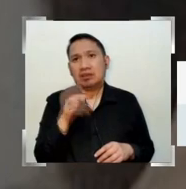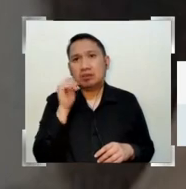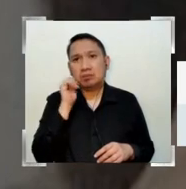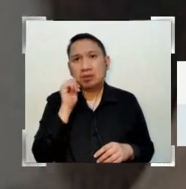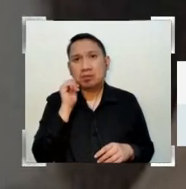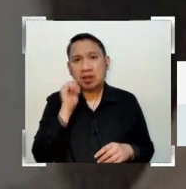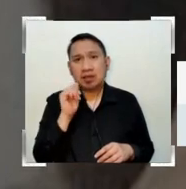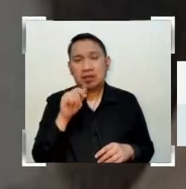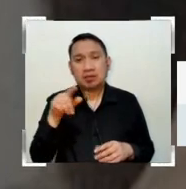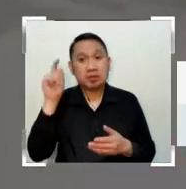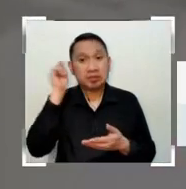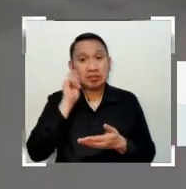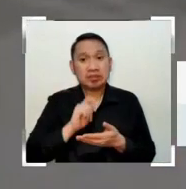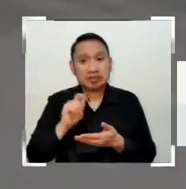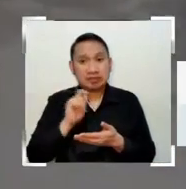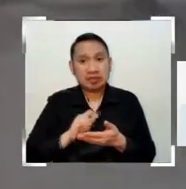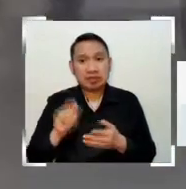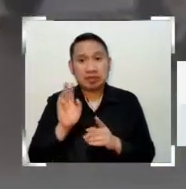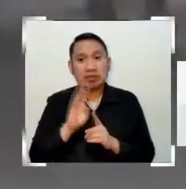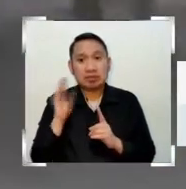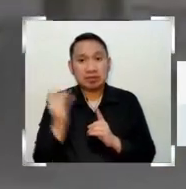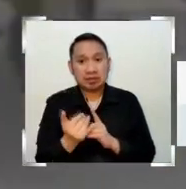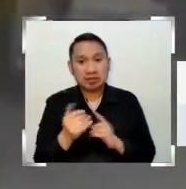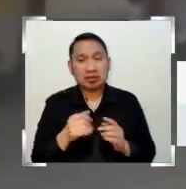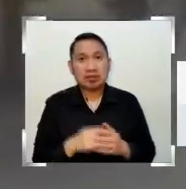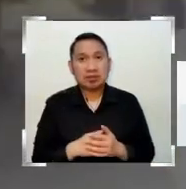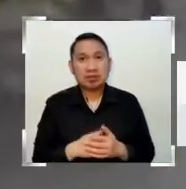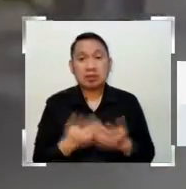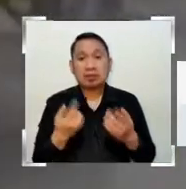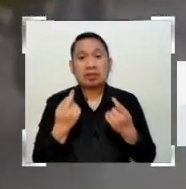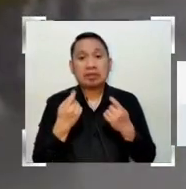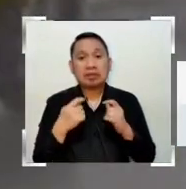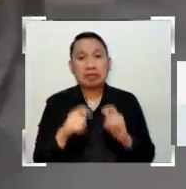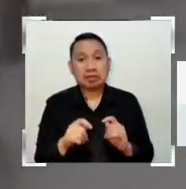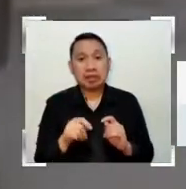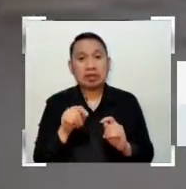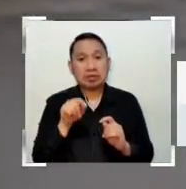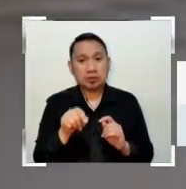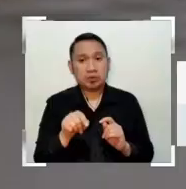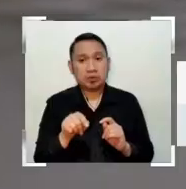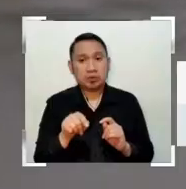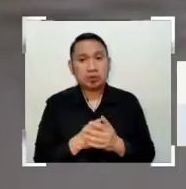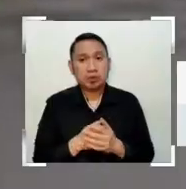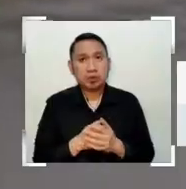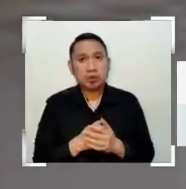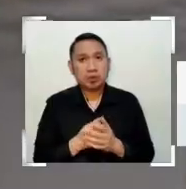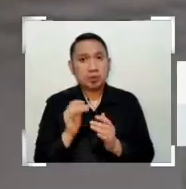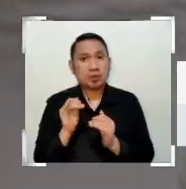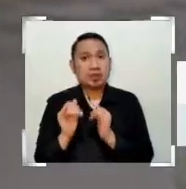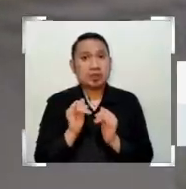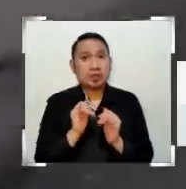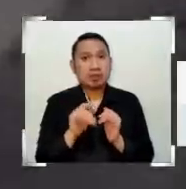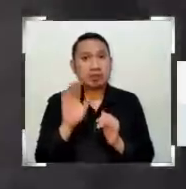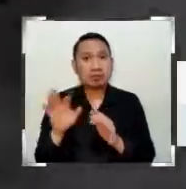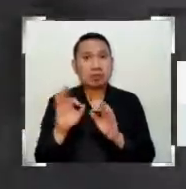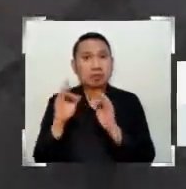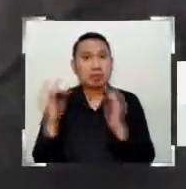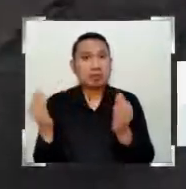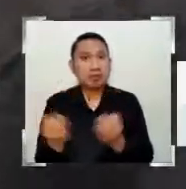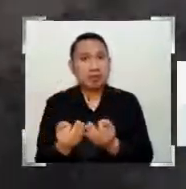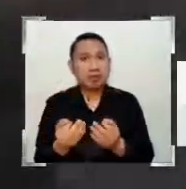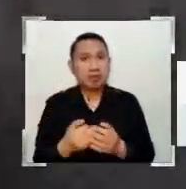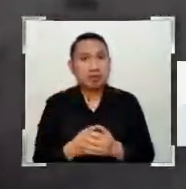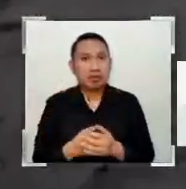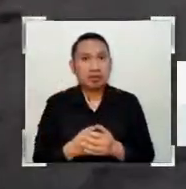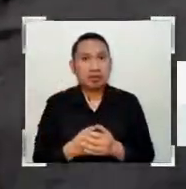sekretary ng Barangay Minuyan 1. Sinisikap ng GMA Integrated News na makuha ang payag ng pamilya ng biktima. Nadakip naman at